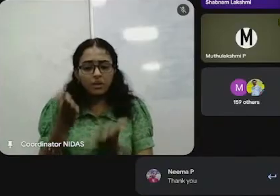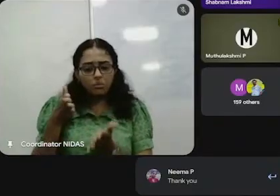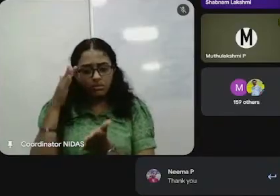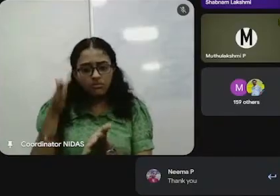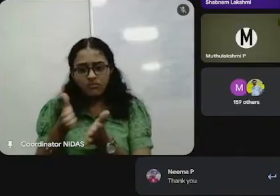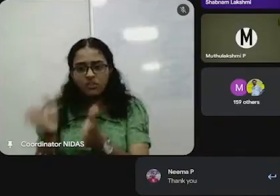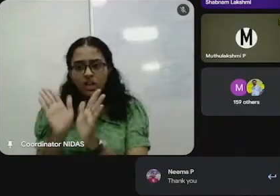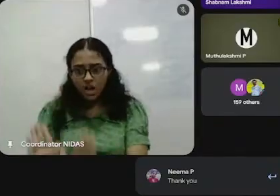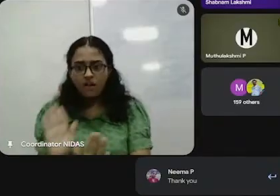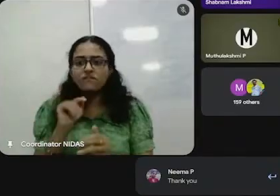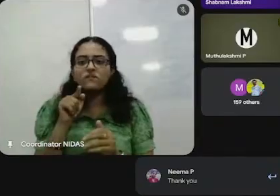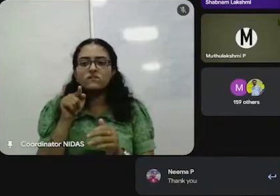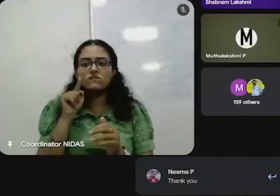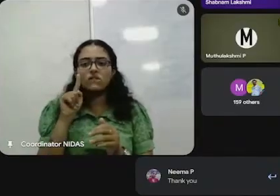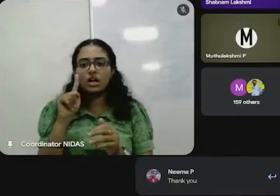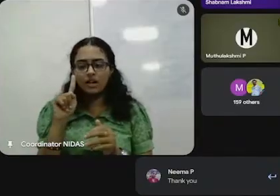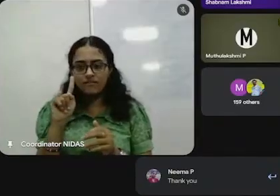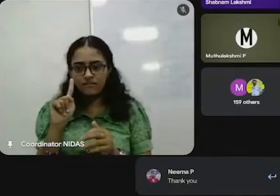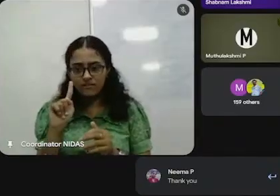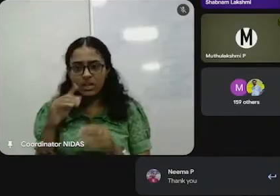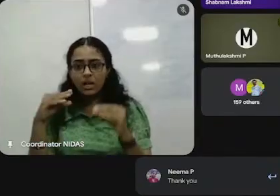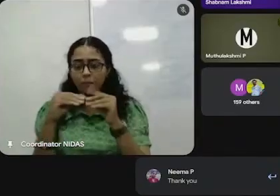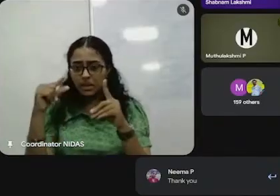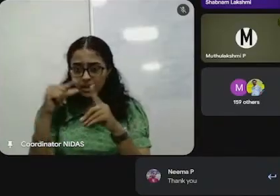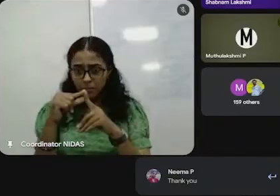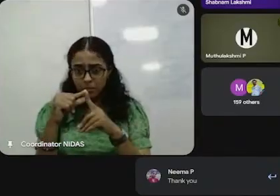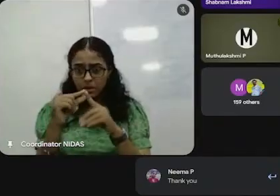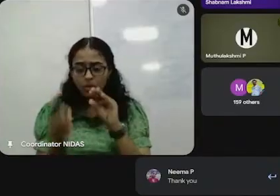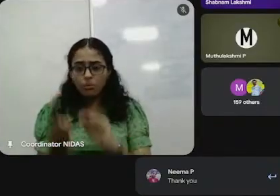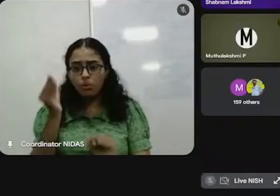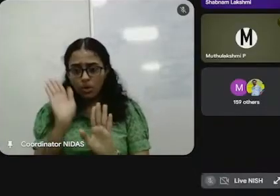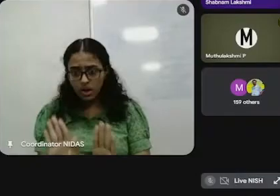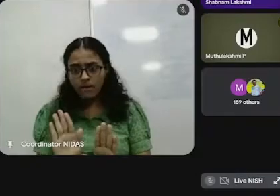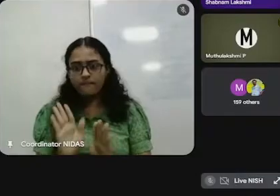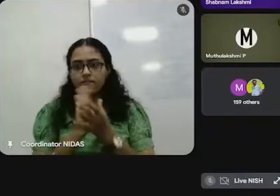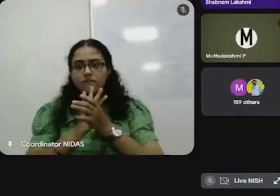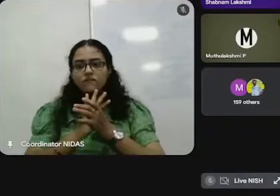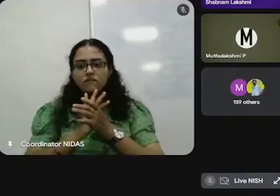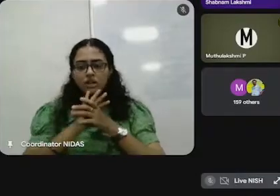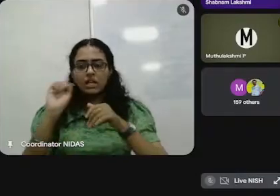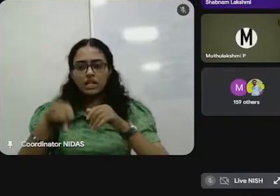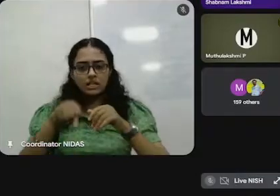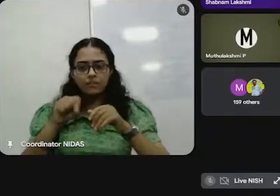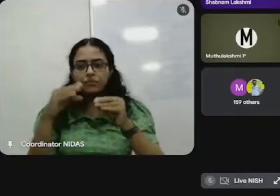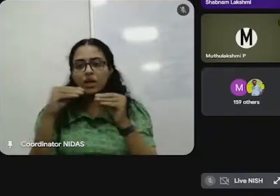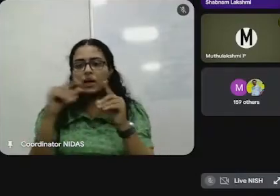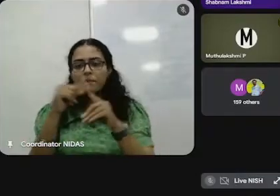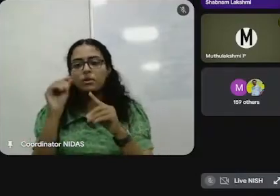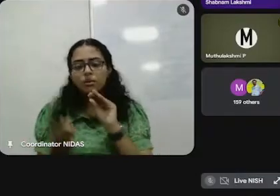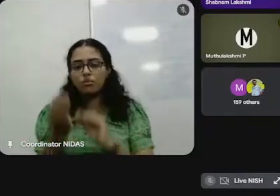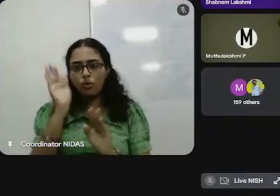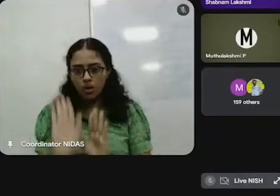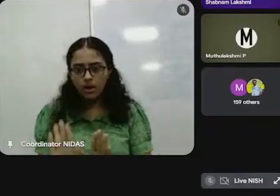ഒരു കാര്യമാണത്. അപ്പം അതുകൊണ്ട് BP കൂടുതലുള്ള ആളെന്നല്ലേ പറഞ്ഞത്? അതെ അതെ. ഇപ്പൊ പറഞ്ഞു